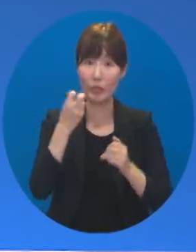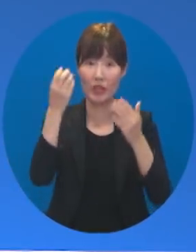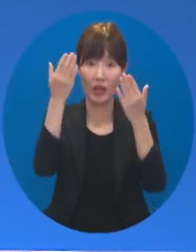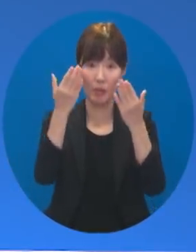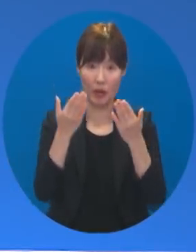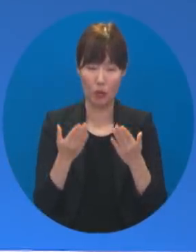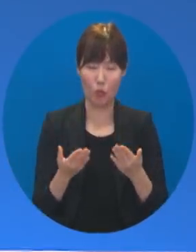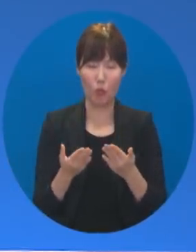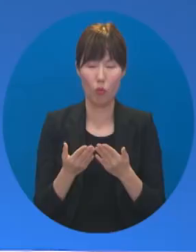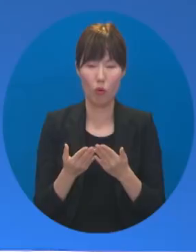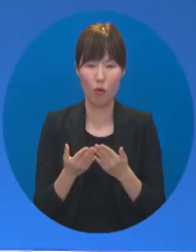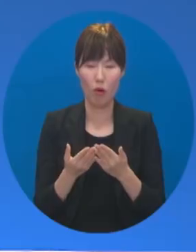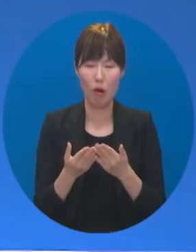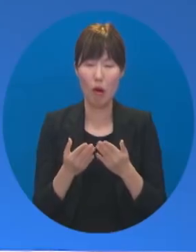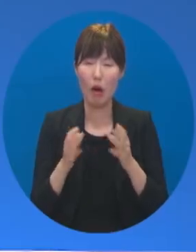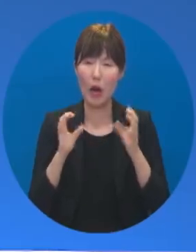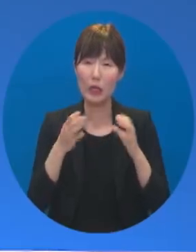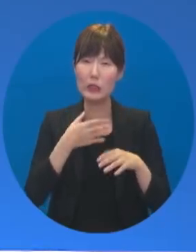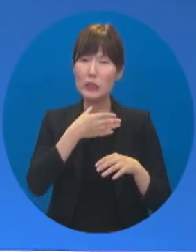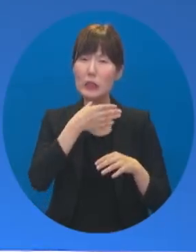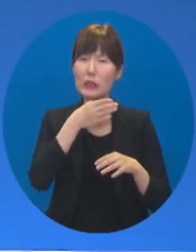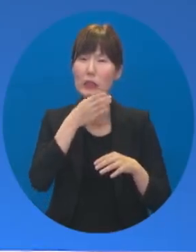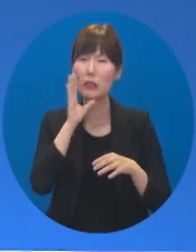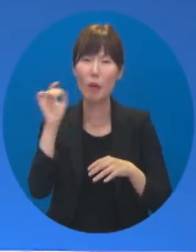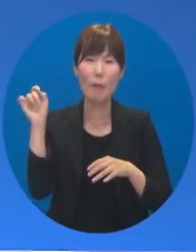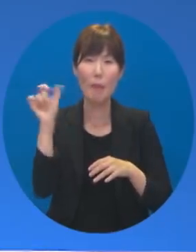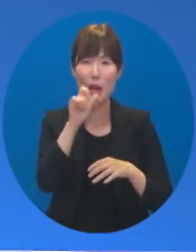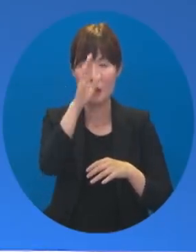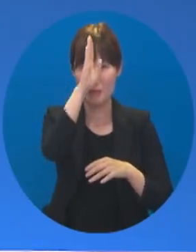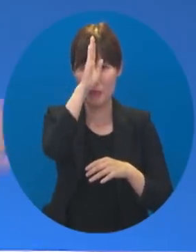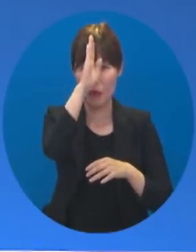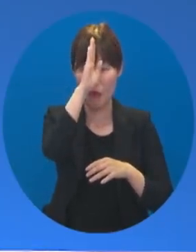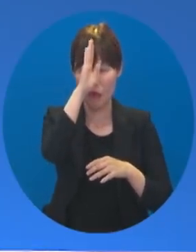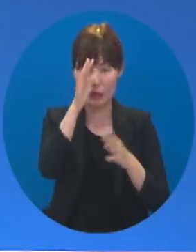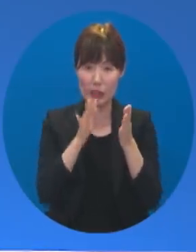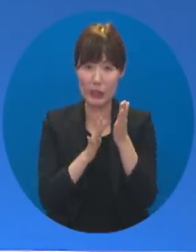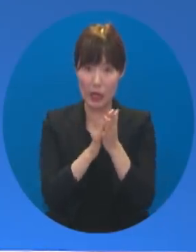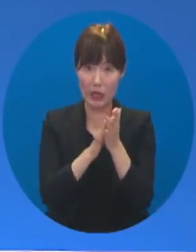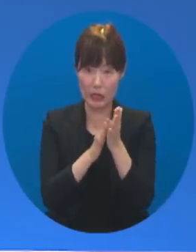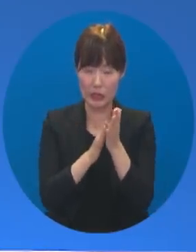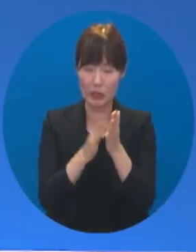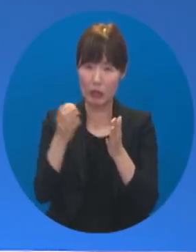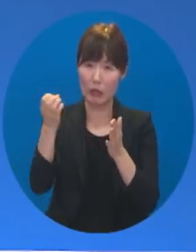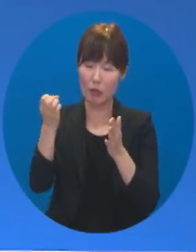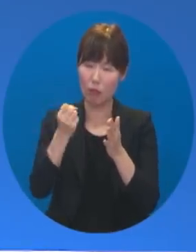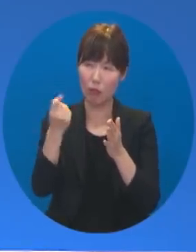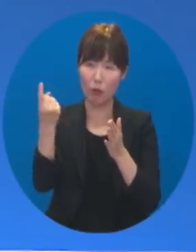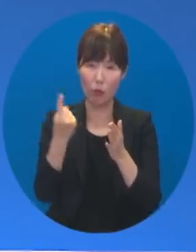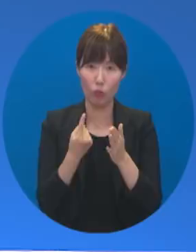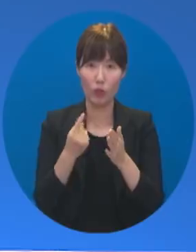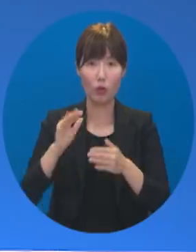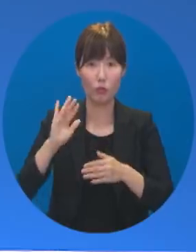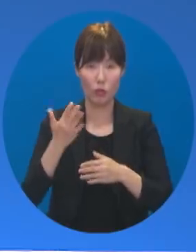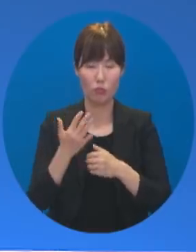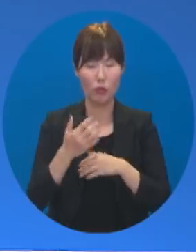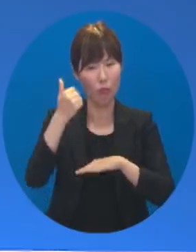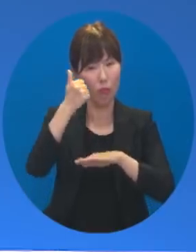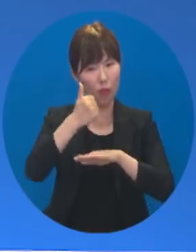그곳에서 이제 소아조로증 치료에 도움이 된다는 그 약을 받아오게 됐는데 검사를 하게 되는 그 마지막